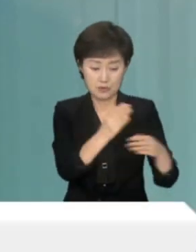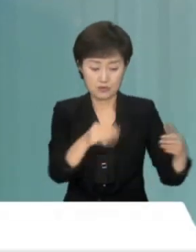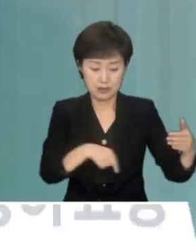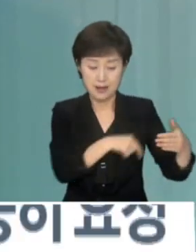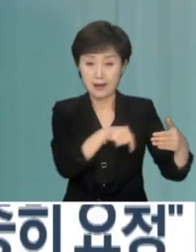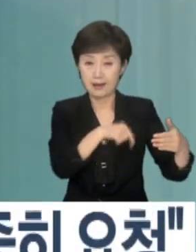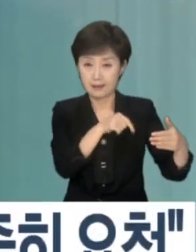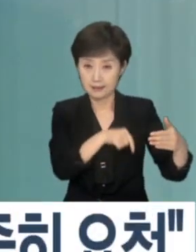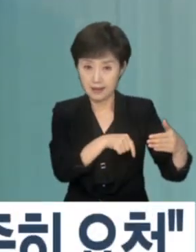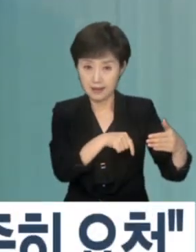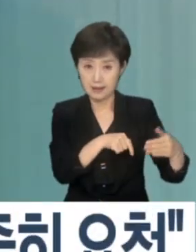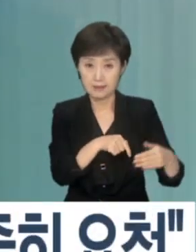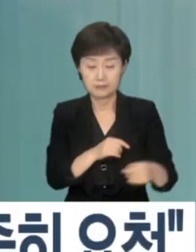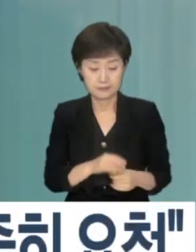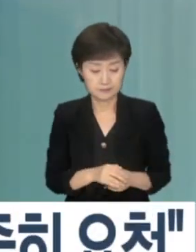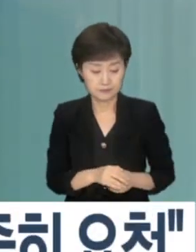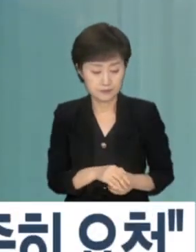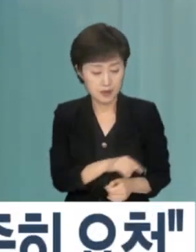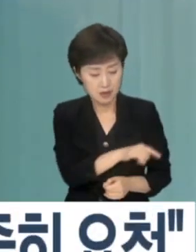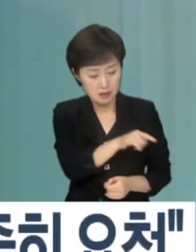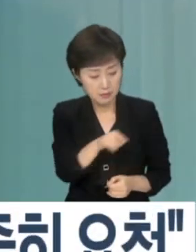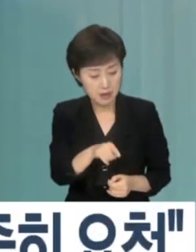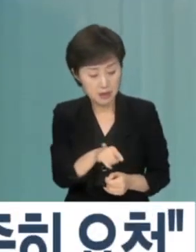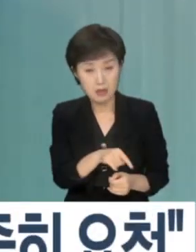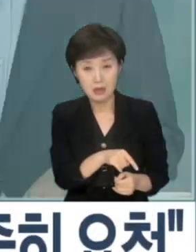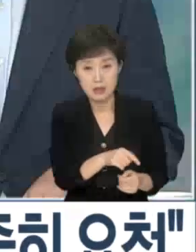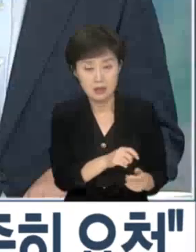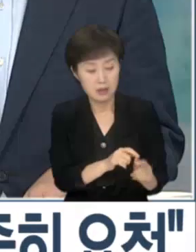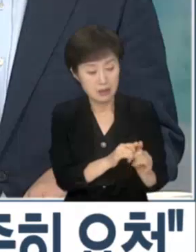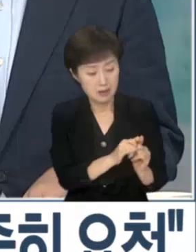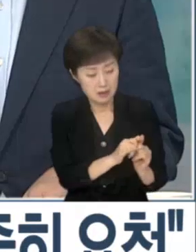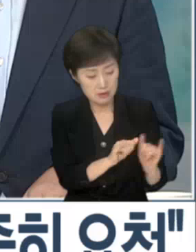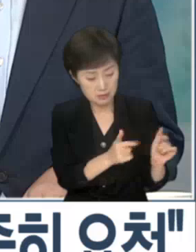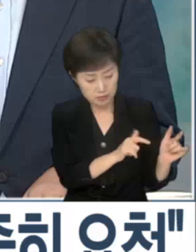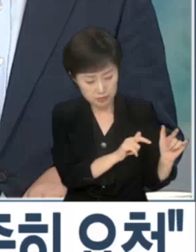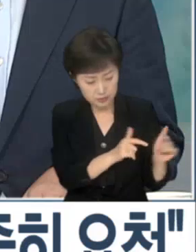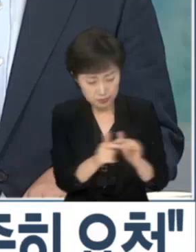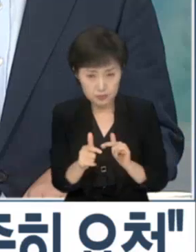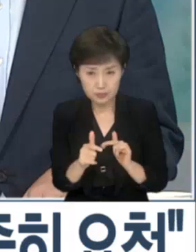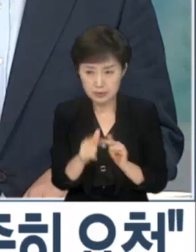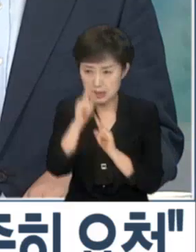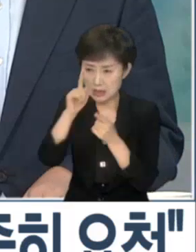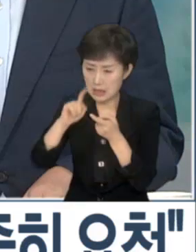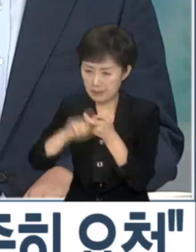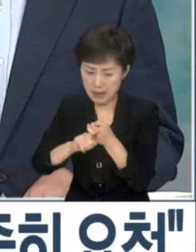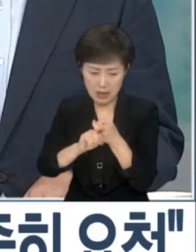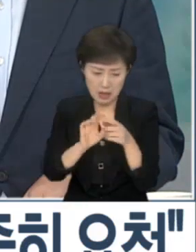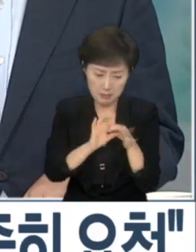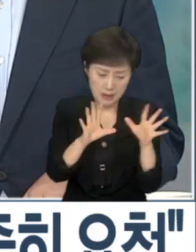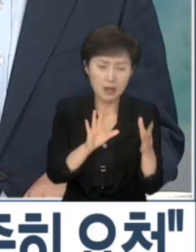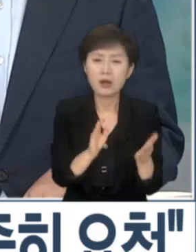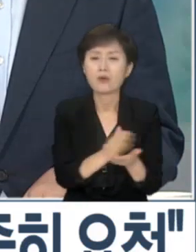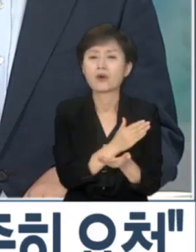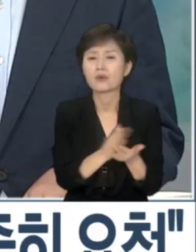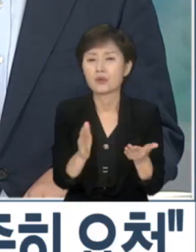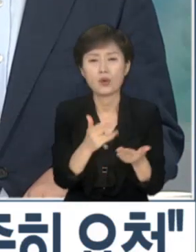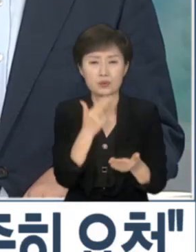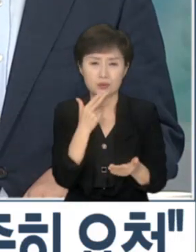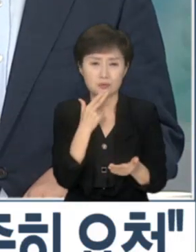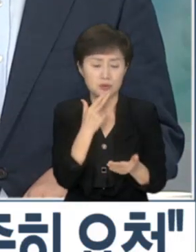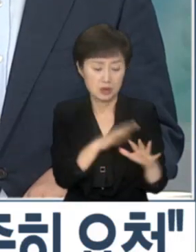내에서는 뭐 수많은 그 원로 인사들 그리고 당내에서 뭐 친명 비명을 가리지 않고